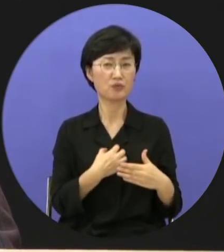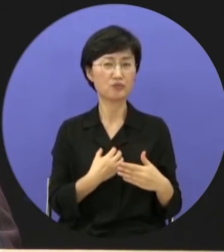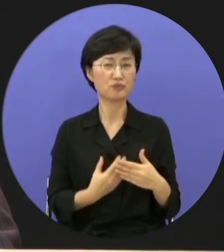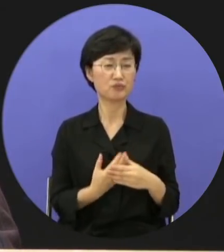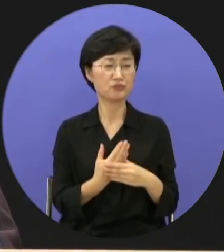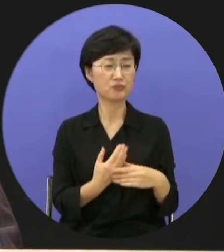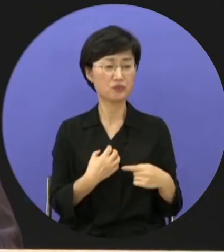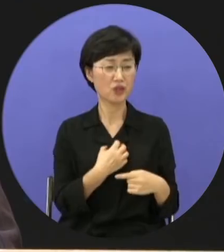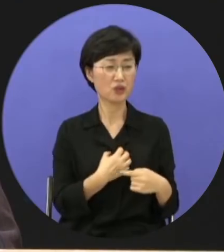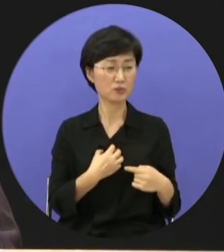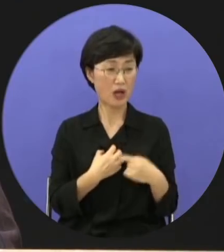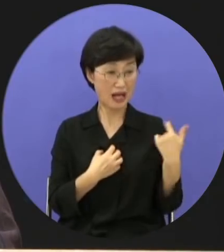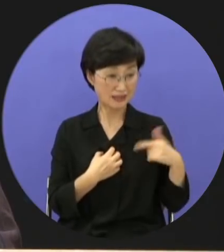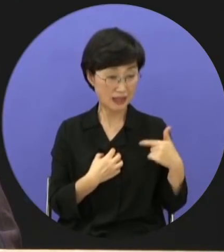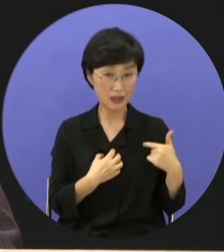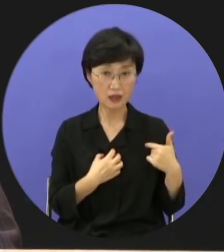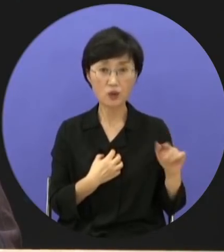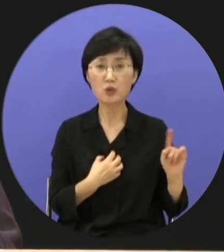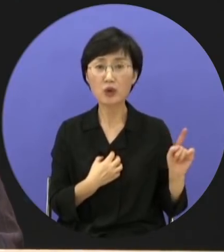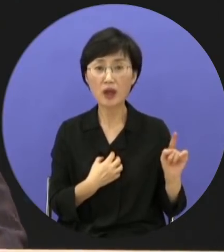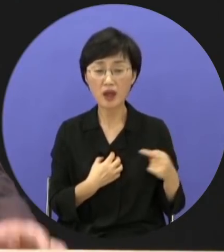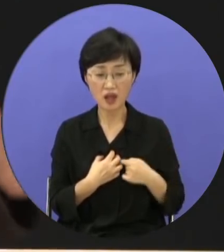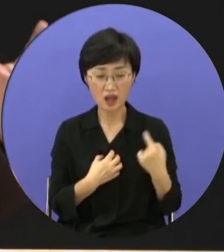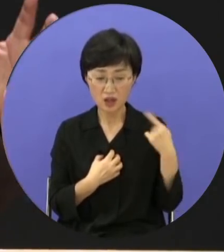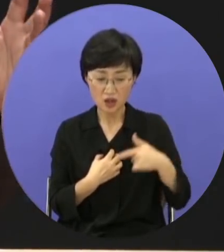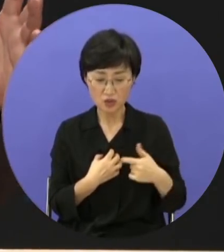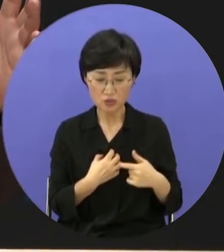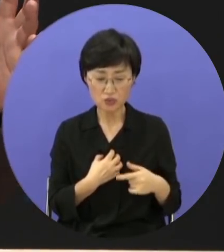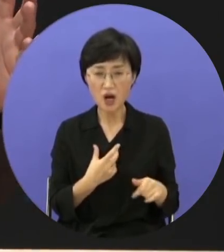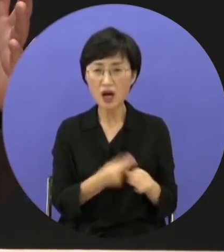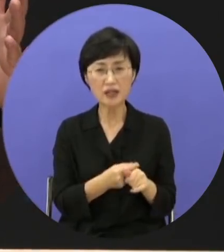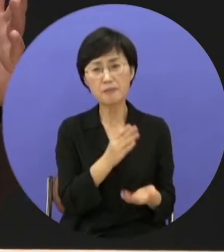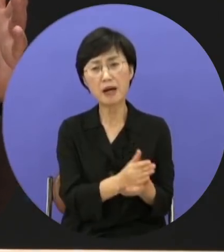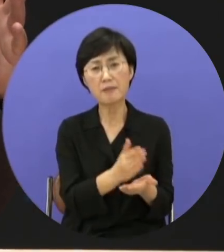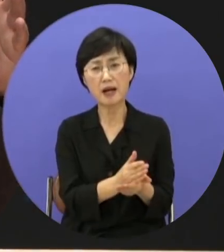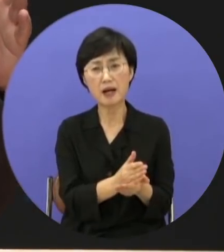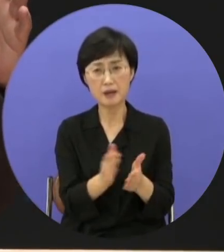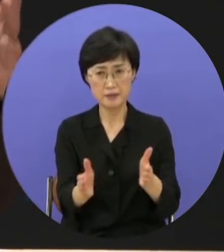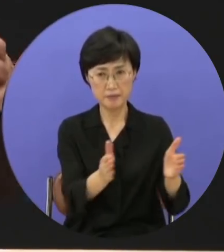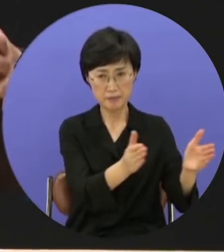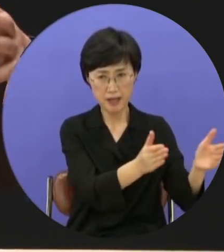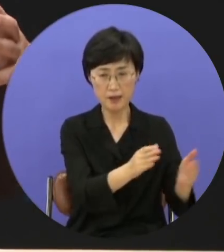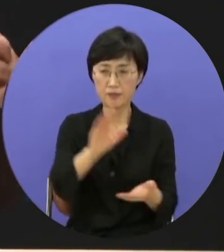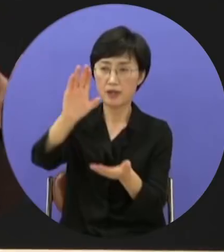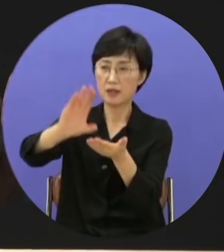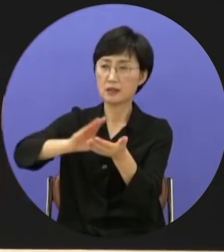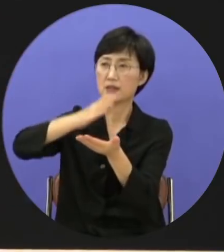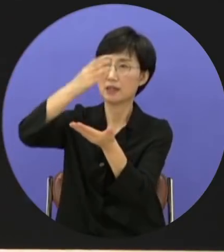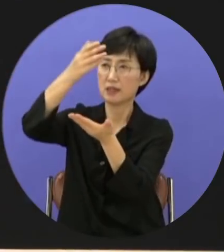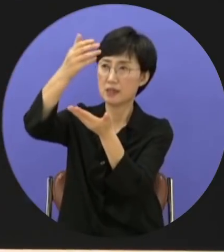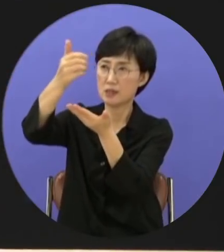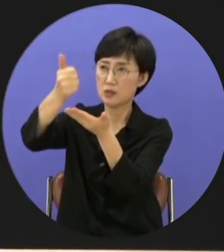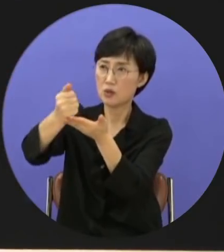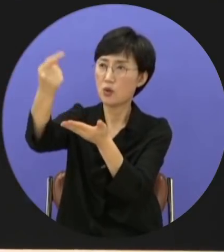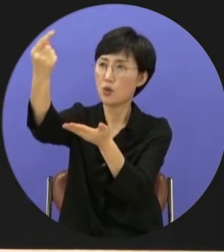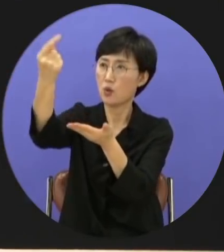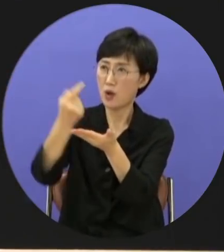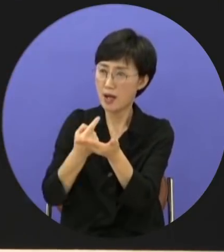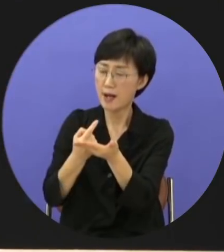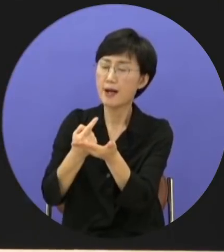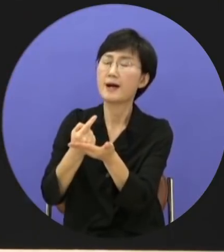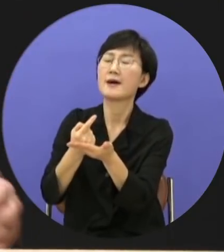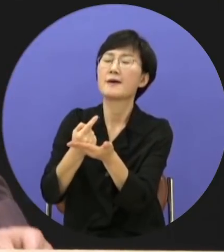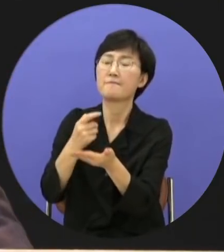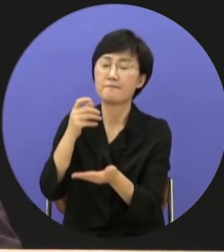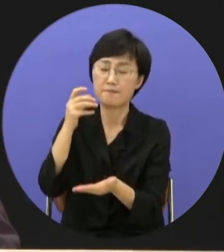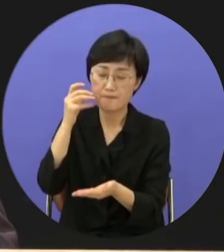살 길이 없습니다. There's no way for them to live. 그리스도를 통해서 성삼위 하나님이 내게 가인. Through Christ,